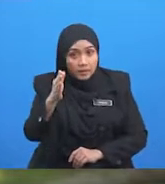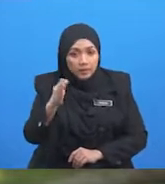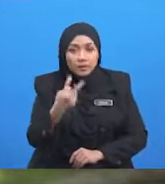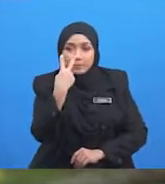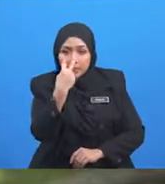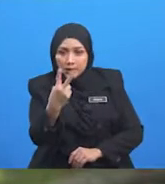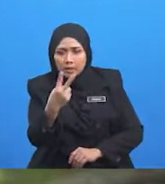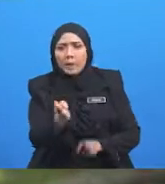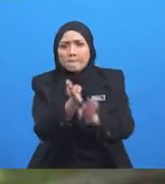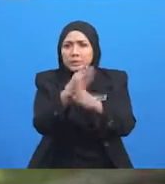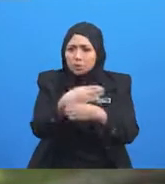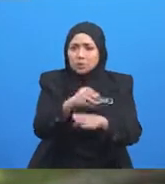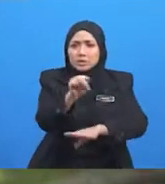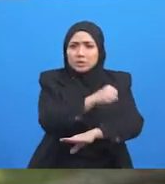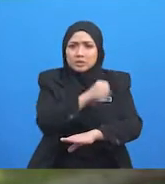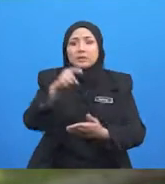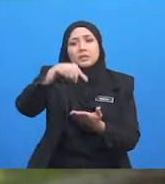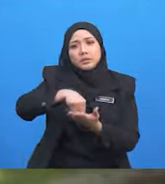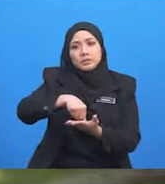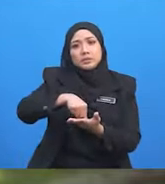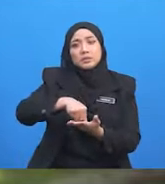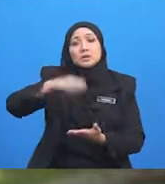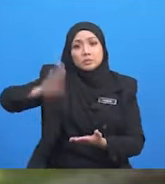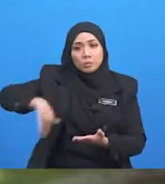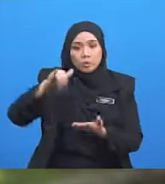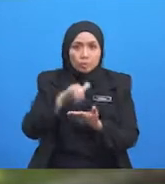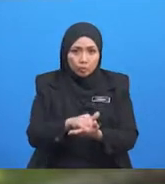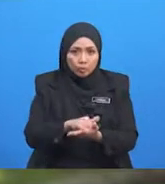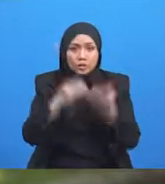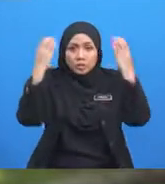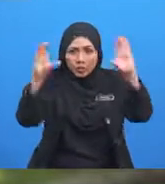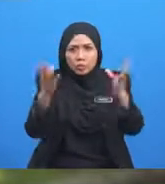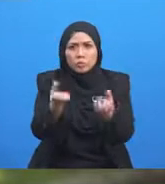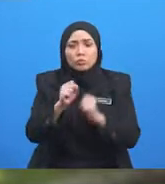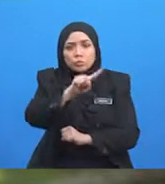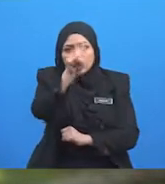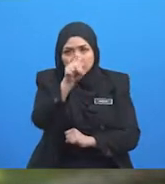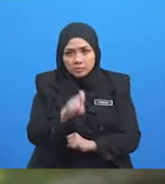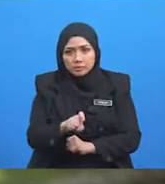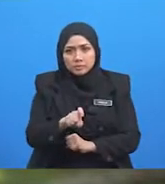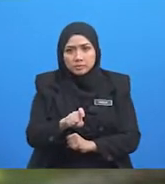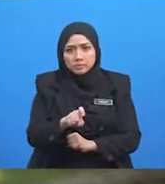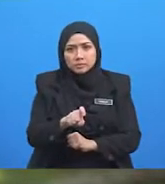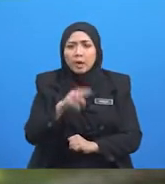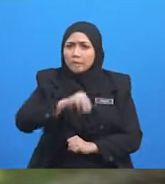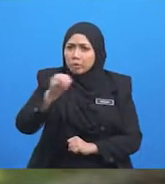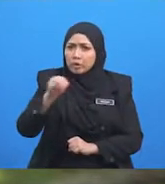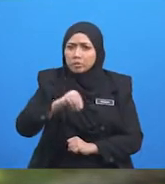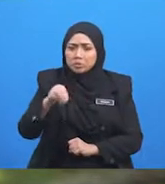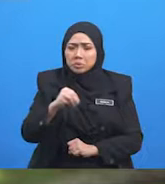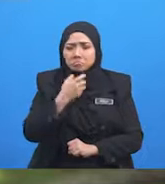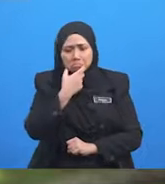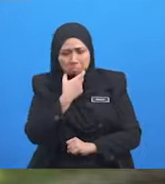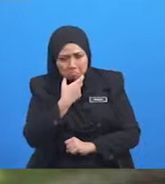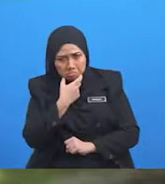pula bentuk sajak ini. Sebelum itu, cikgu ingin bertanya lagi. Murid-murid sedih